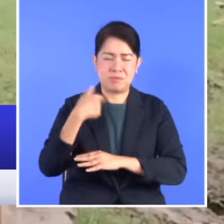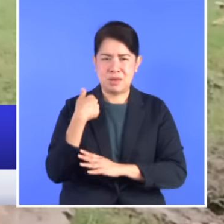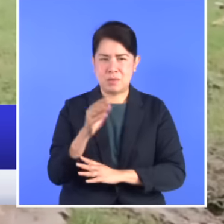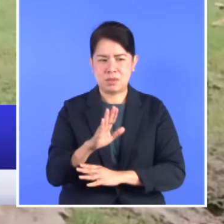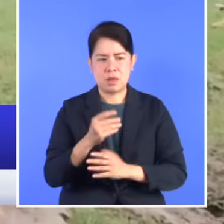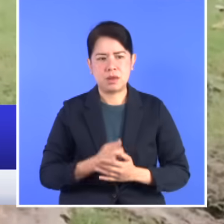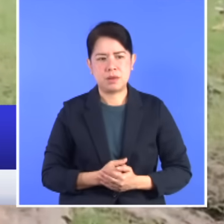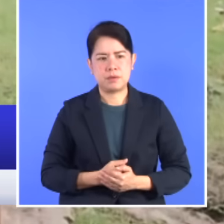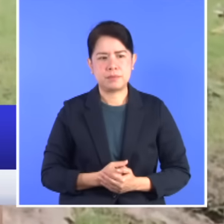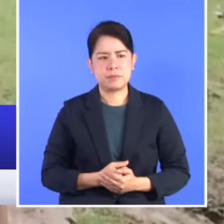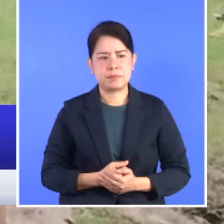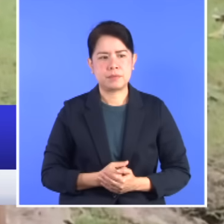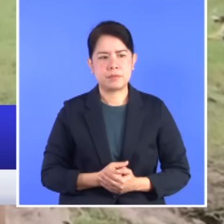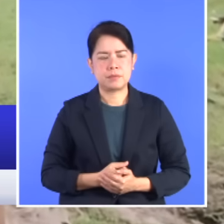อยู่